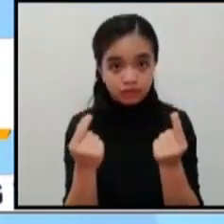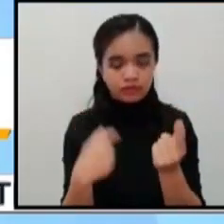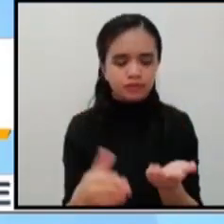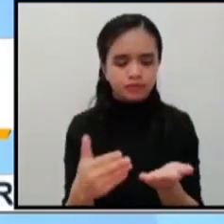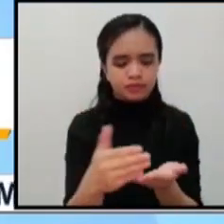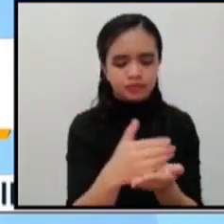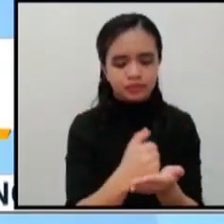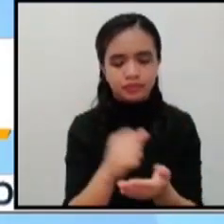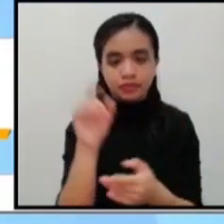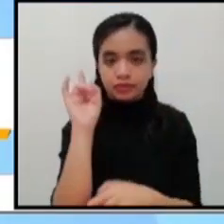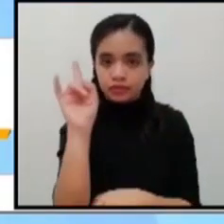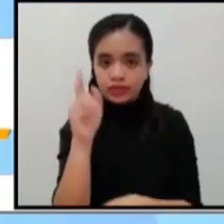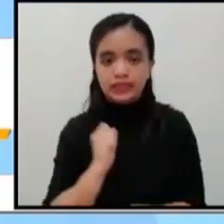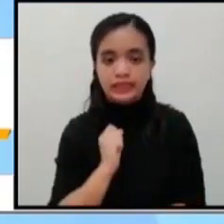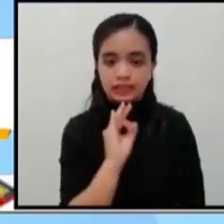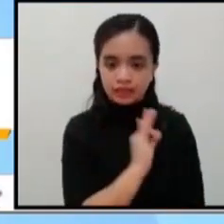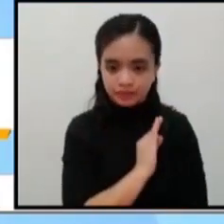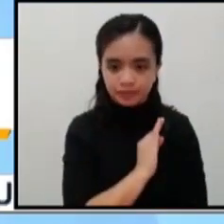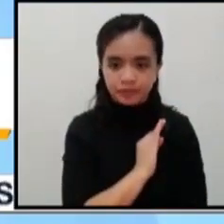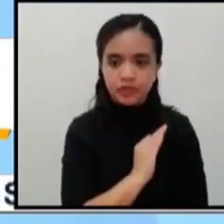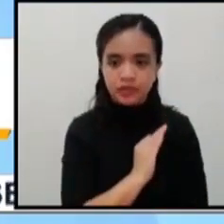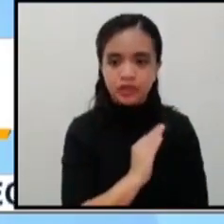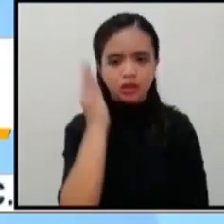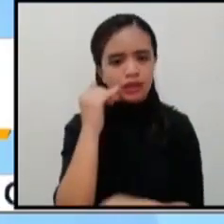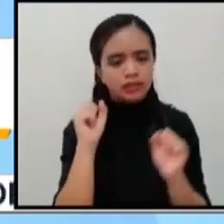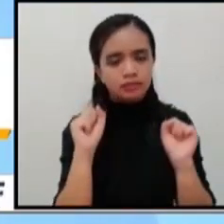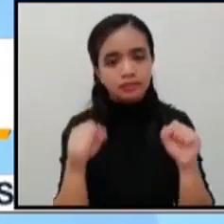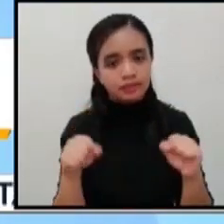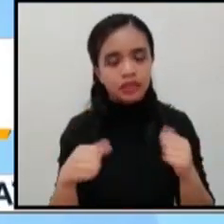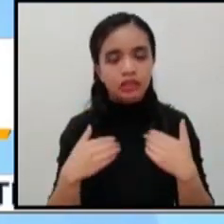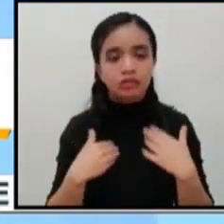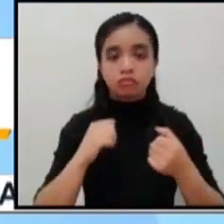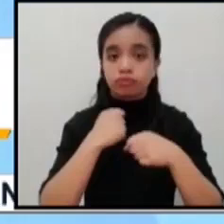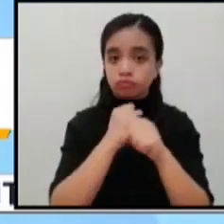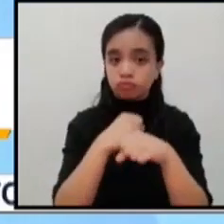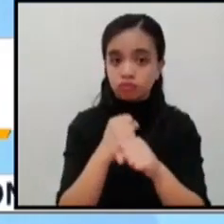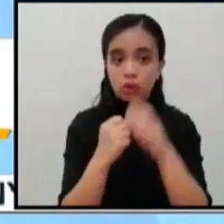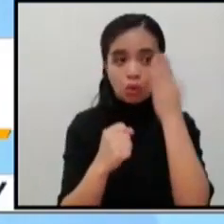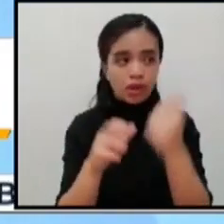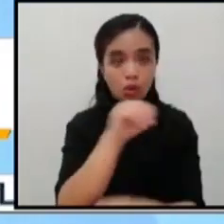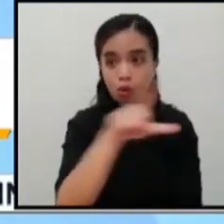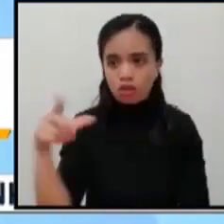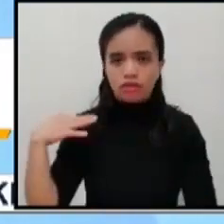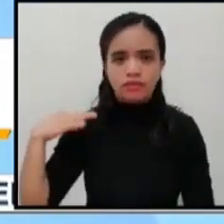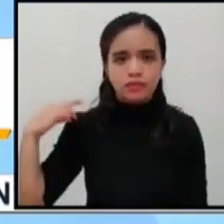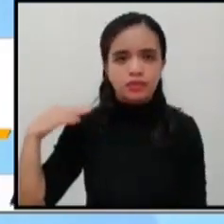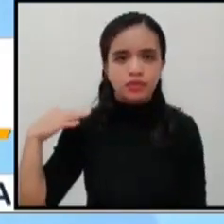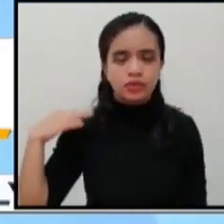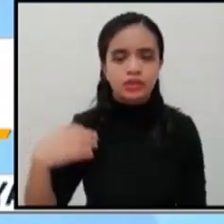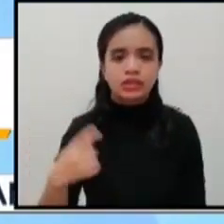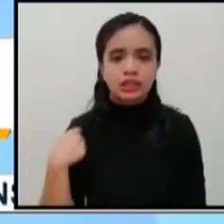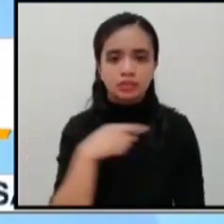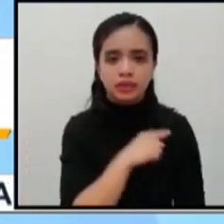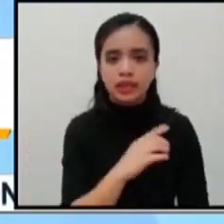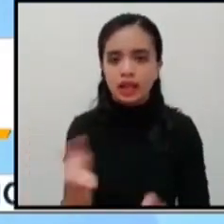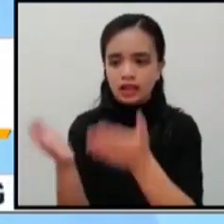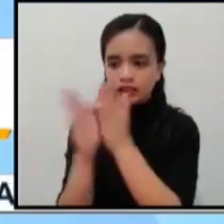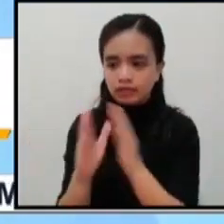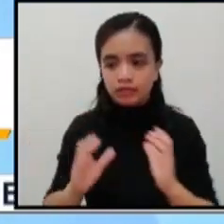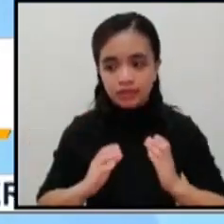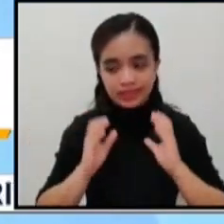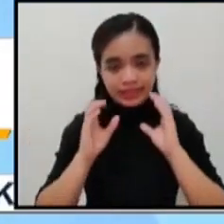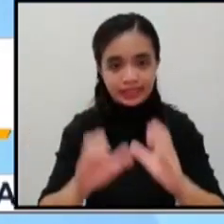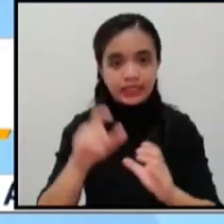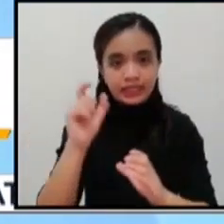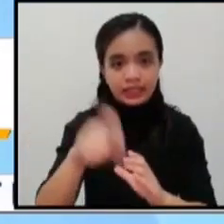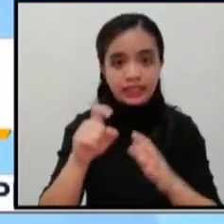para makabuo kami ng isang buong produksyon dahil mga volunteers lahat ito. So, hiningi namin yung kanilang commitment na kailangan nilang masimulan at